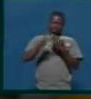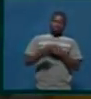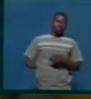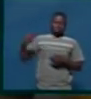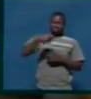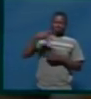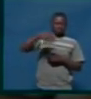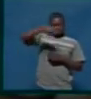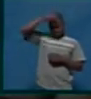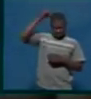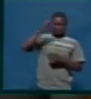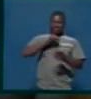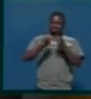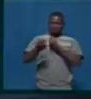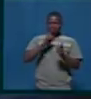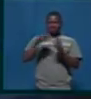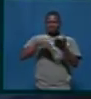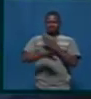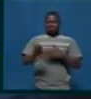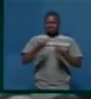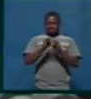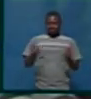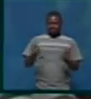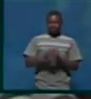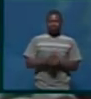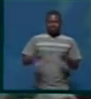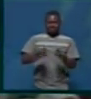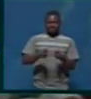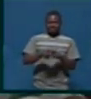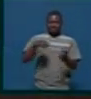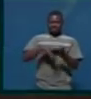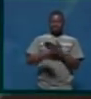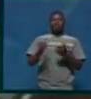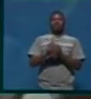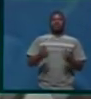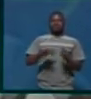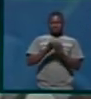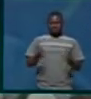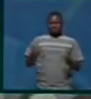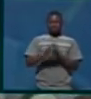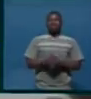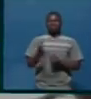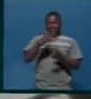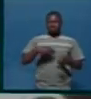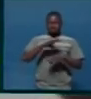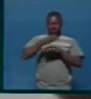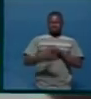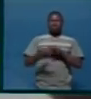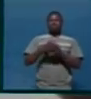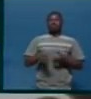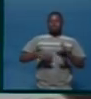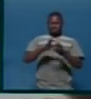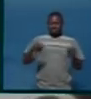On en parle dès le début de ce journal. Également dans ce journal, la campagne cotonnière en deçà des attentes des producteurs et